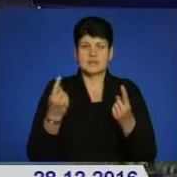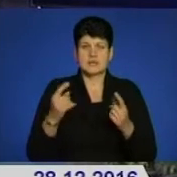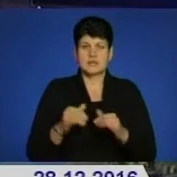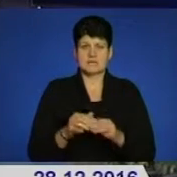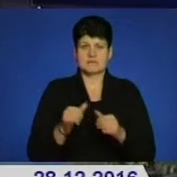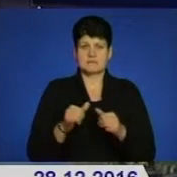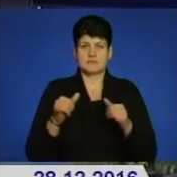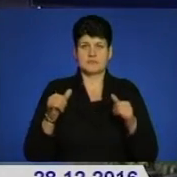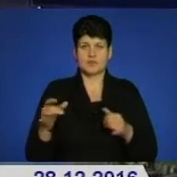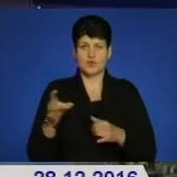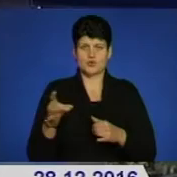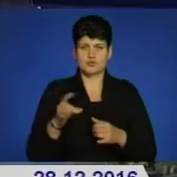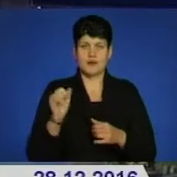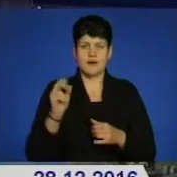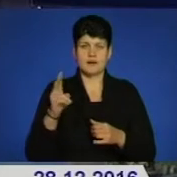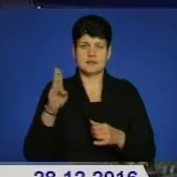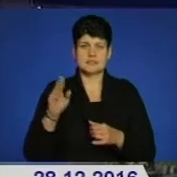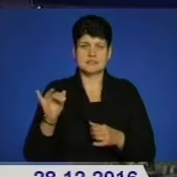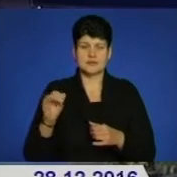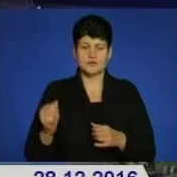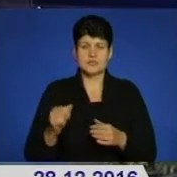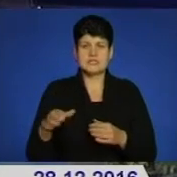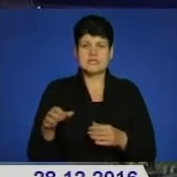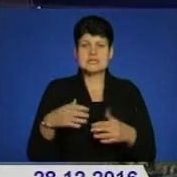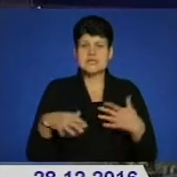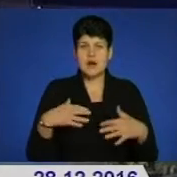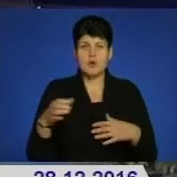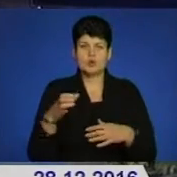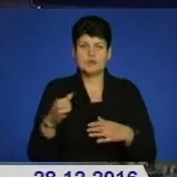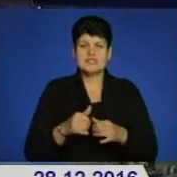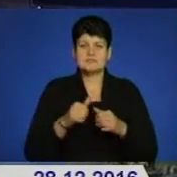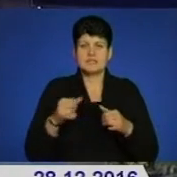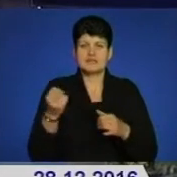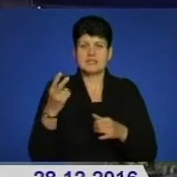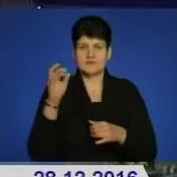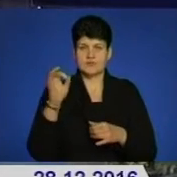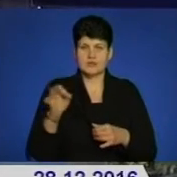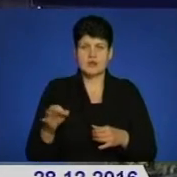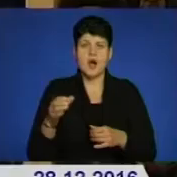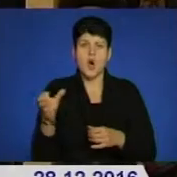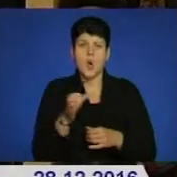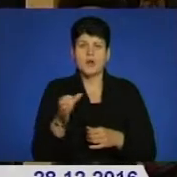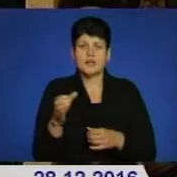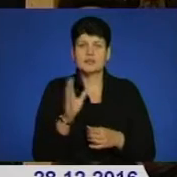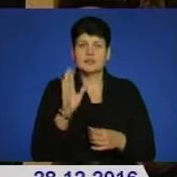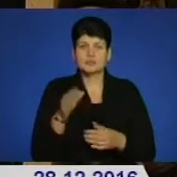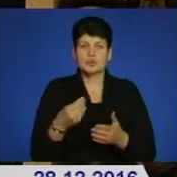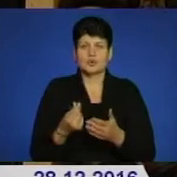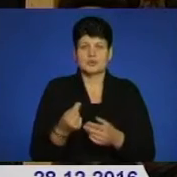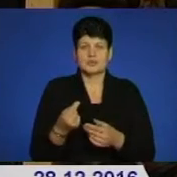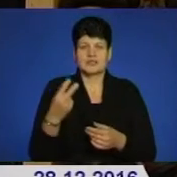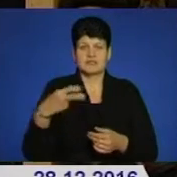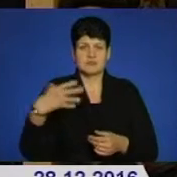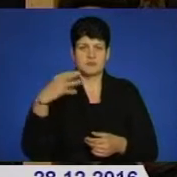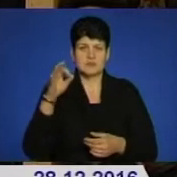розміру акцизного податку. Слабоалкогольні напої зростуть в ціні на 12%, а горілчані вироби подорожчують на чверть.